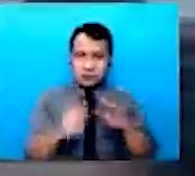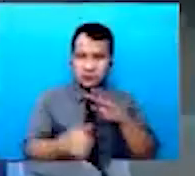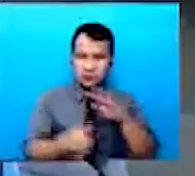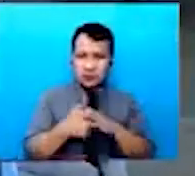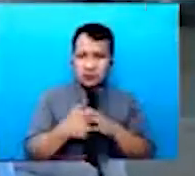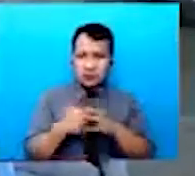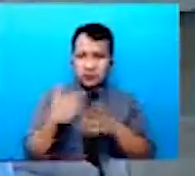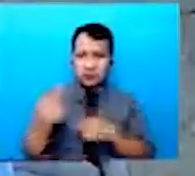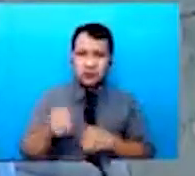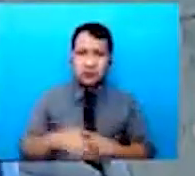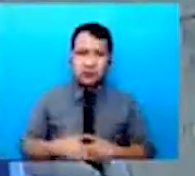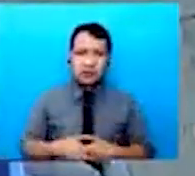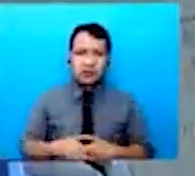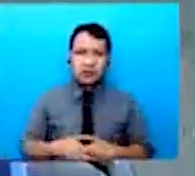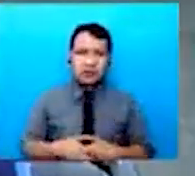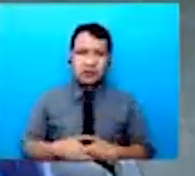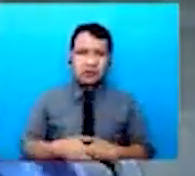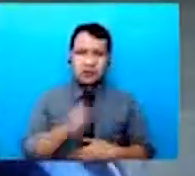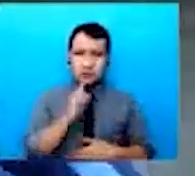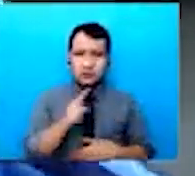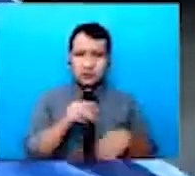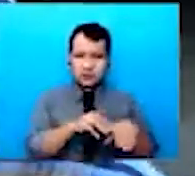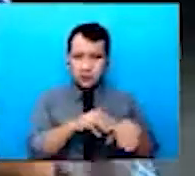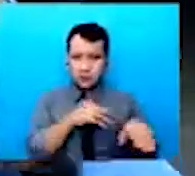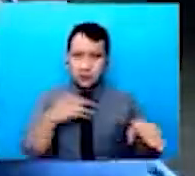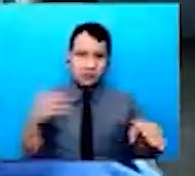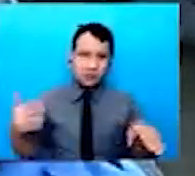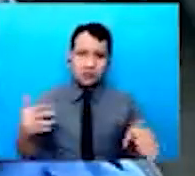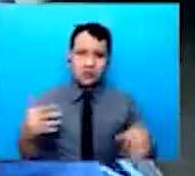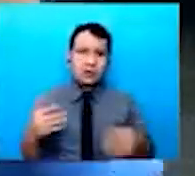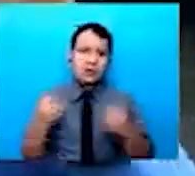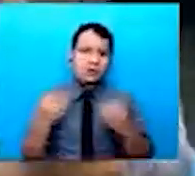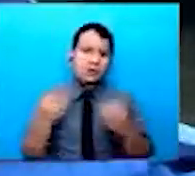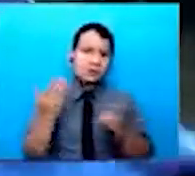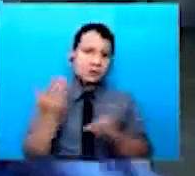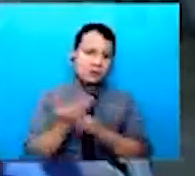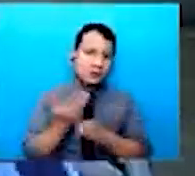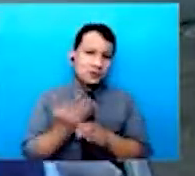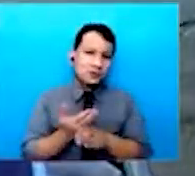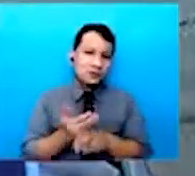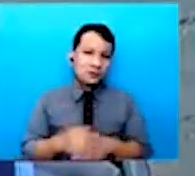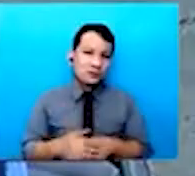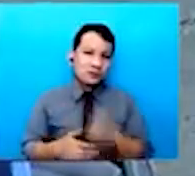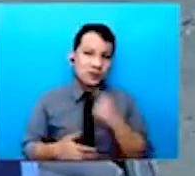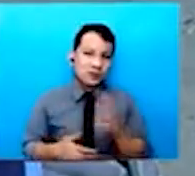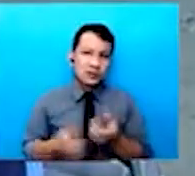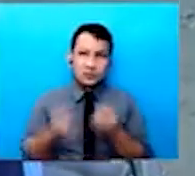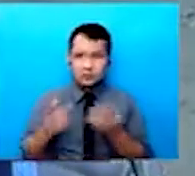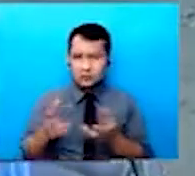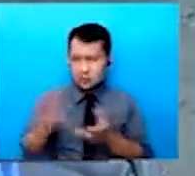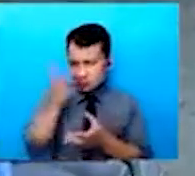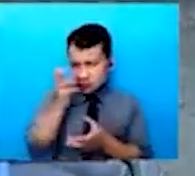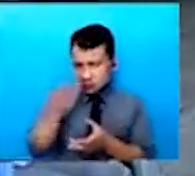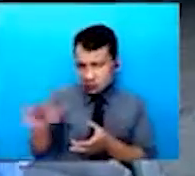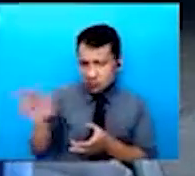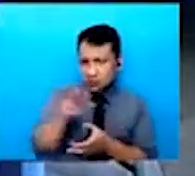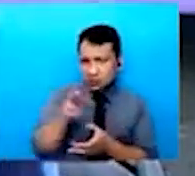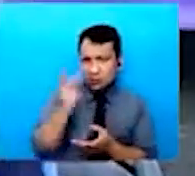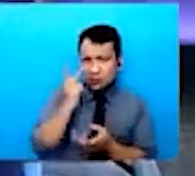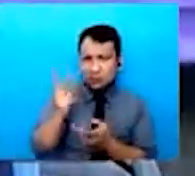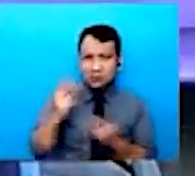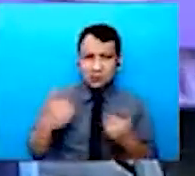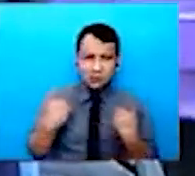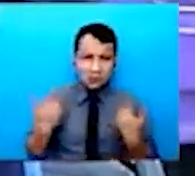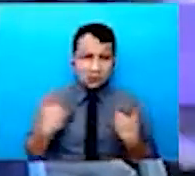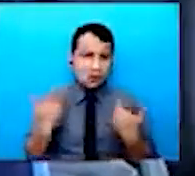Mas naging traffic. Dumami yung mga sasakyan sa kalsada. Tapos, ang dami ko na rin nakikita mga kabataan sa daan.